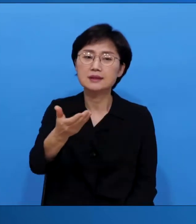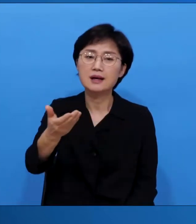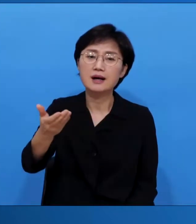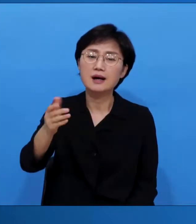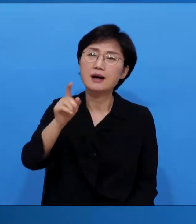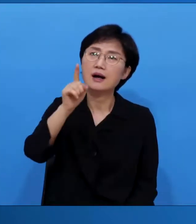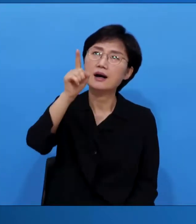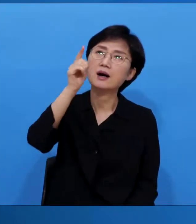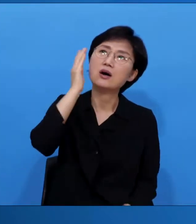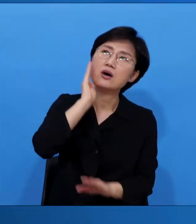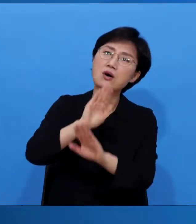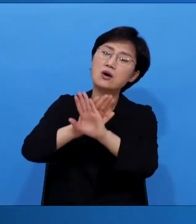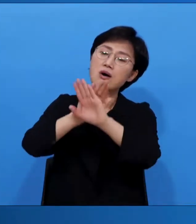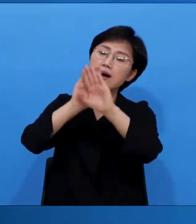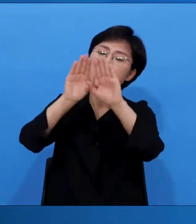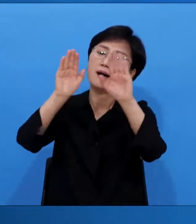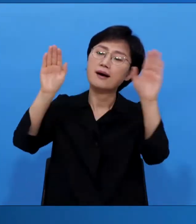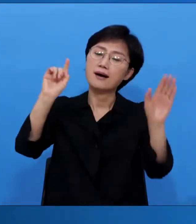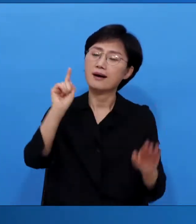닿았을까.